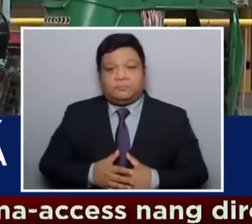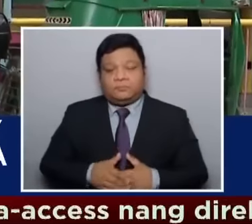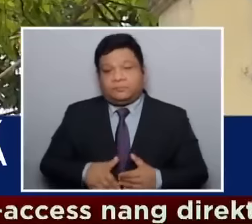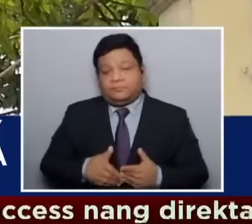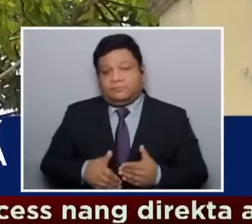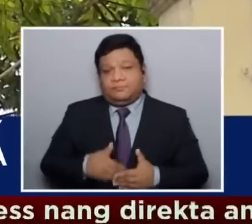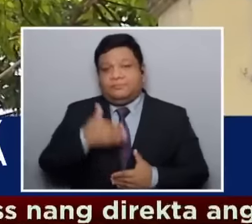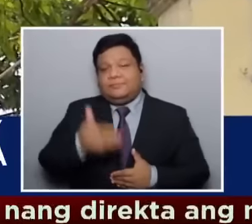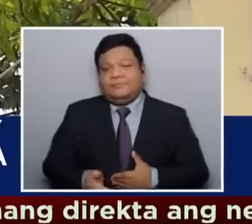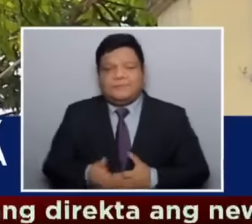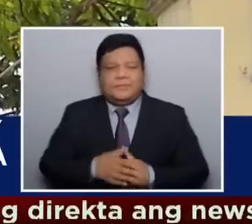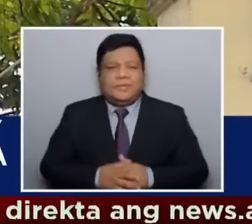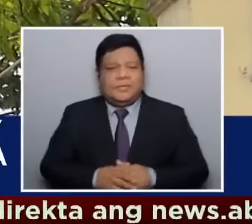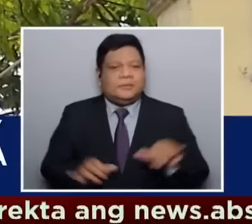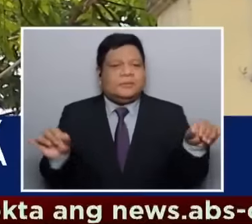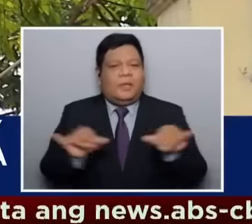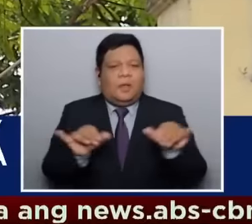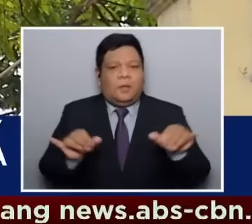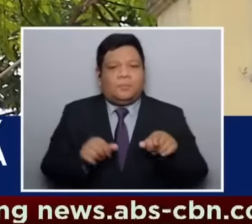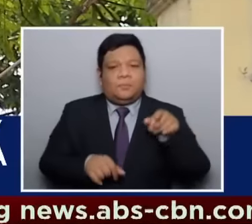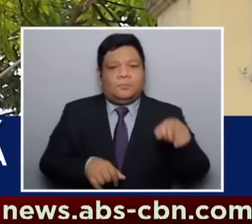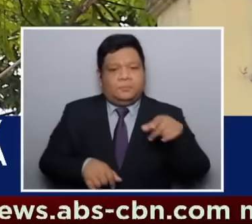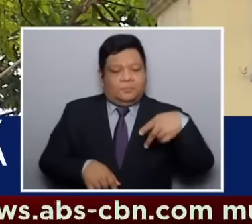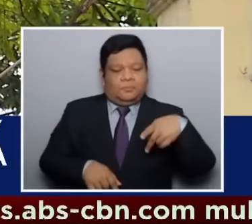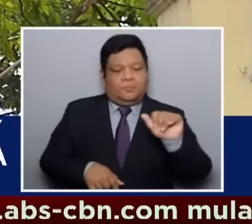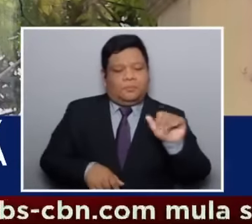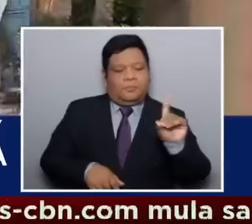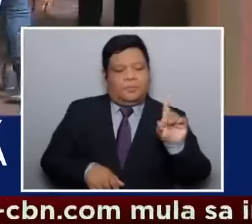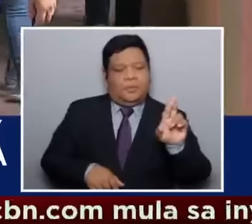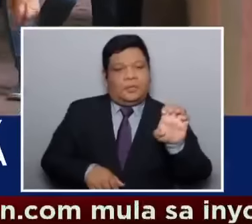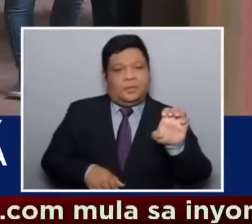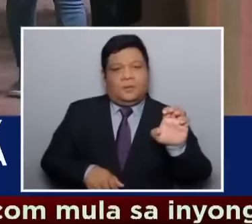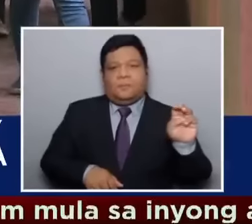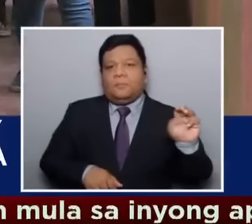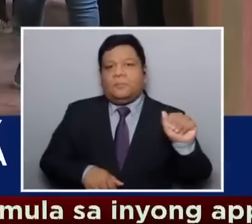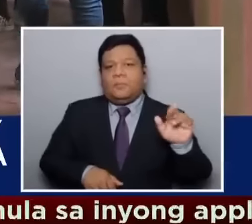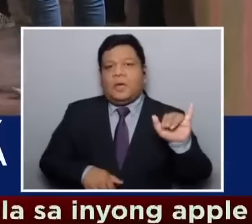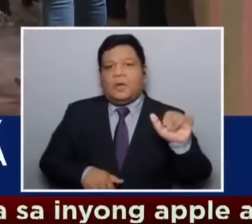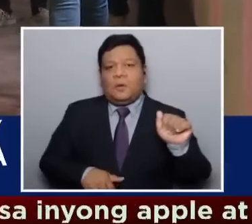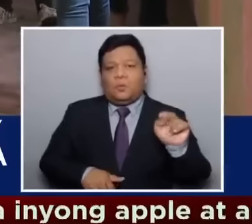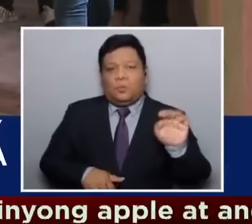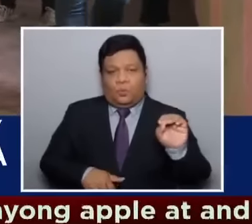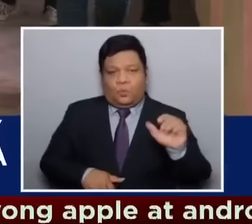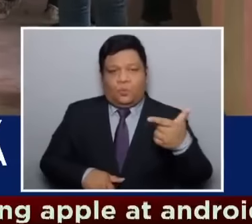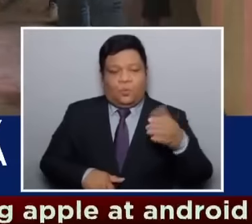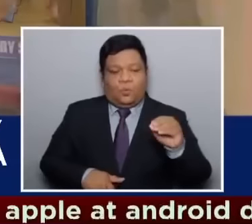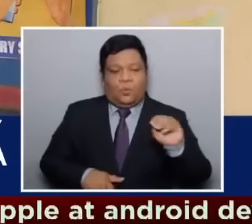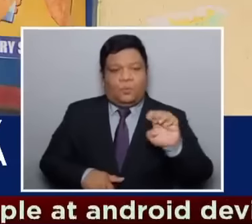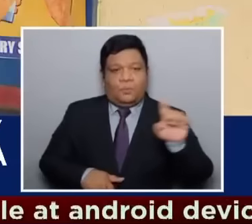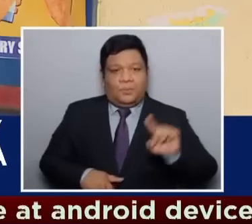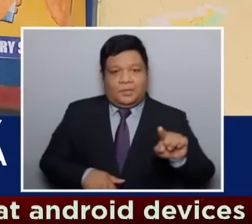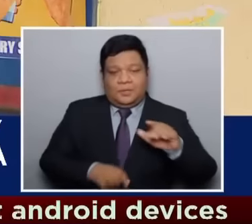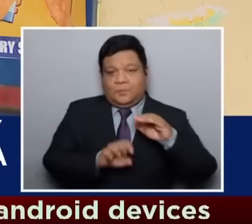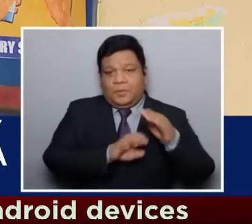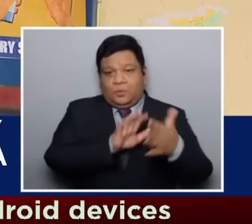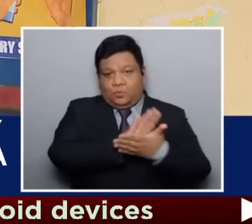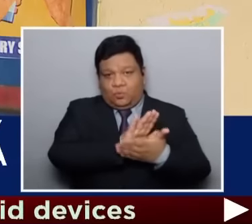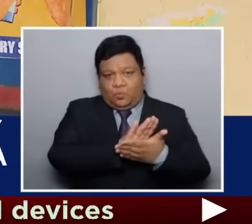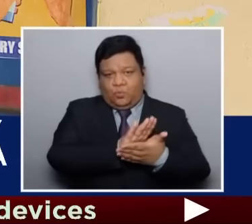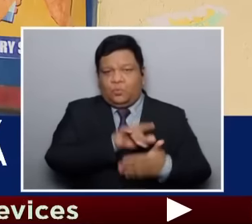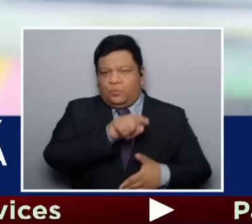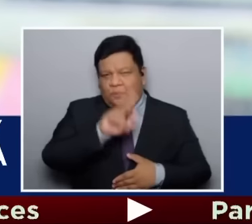health and safety protocols naman ng Padre Mariano Gomez Elementary School, isang pampublikong paaralan sa Maynila. Sa entrance